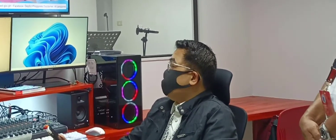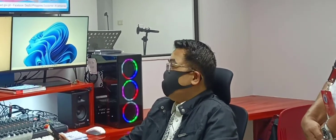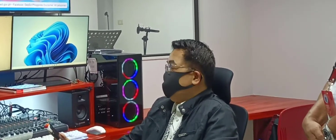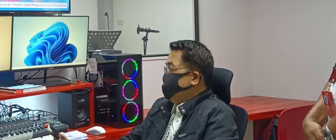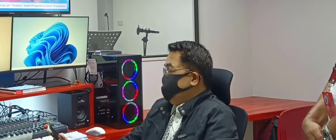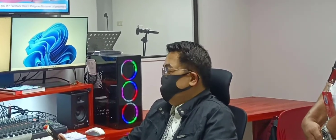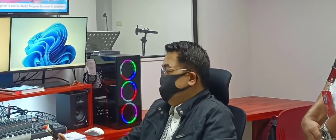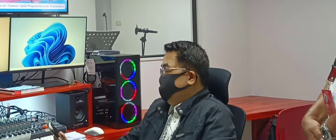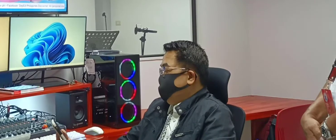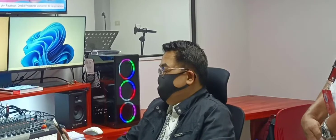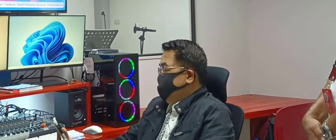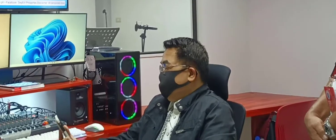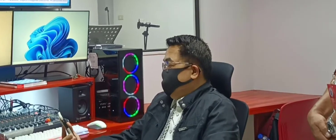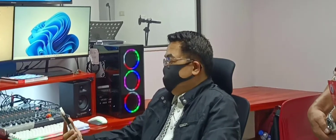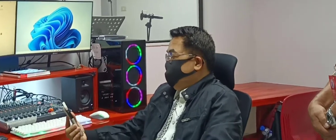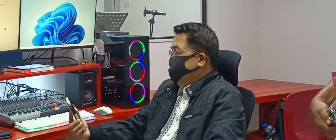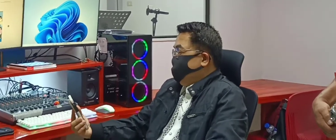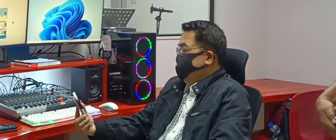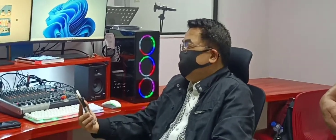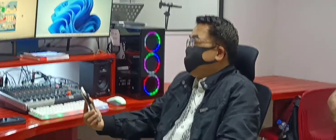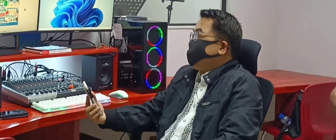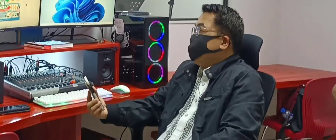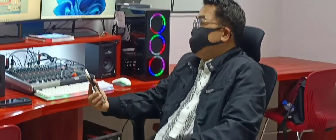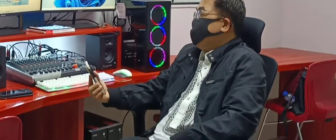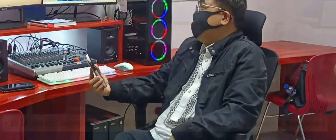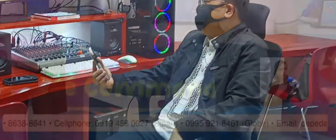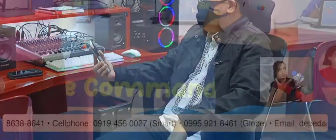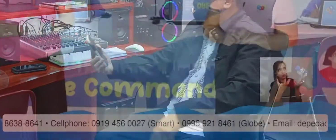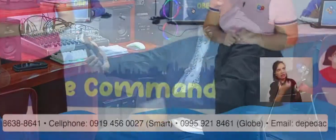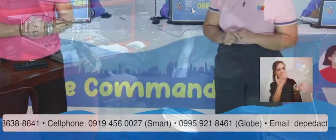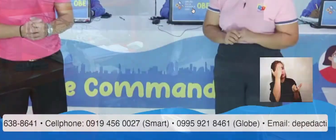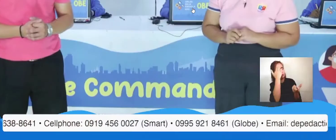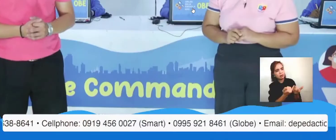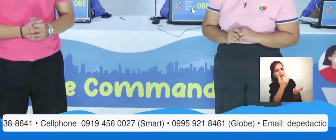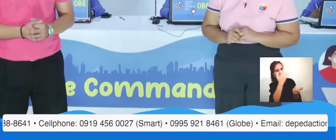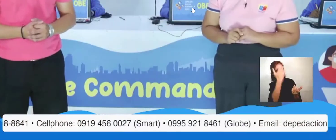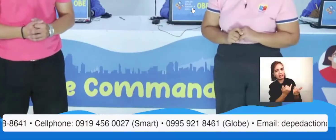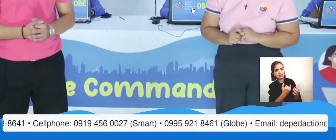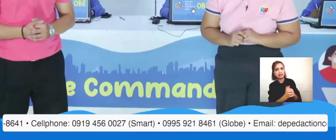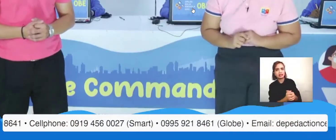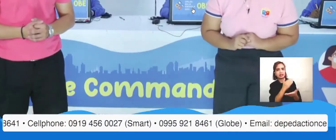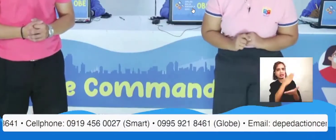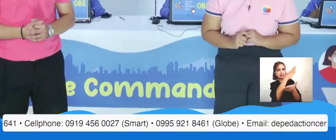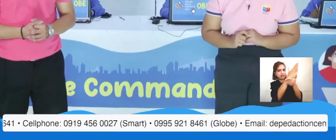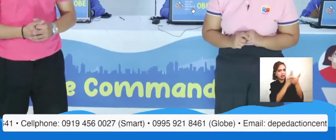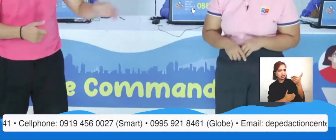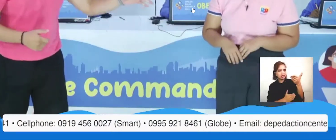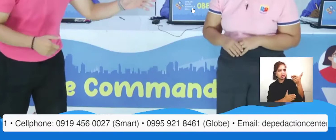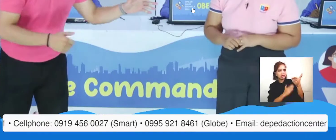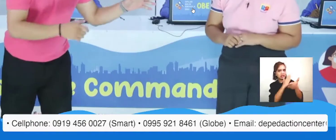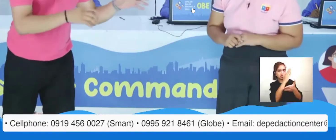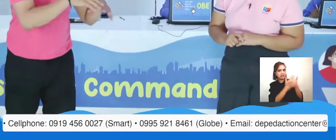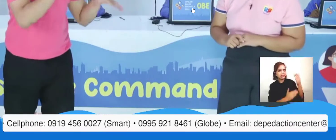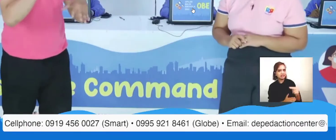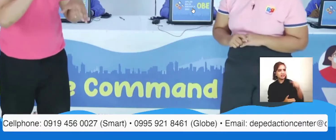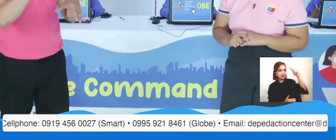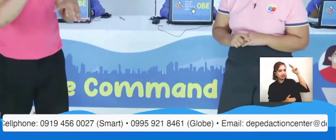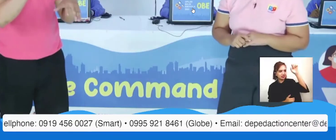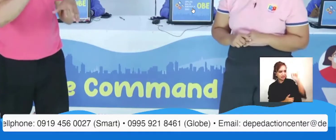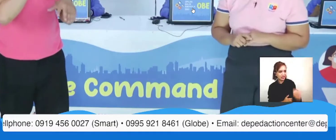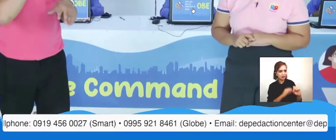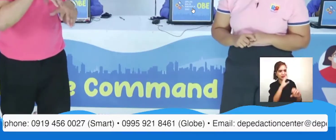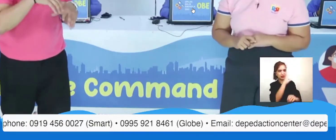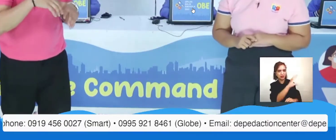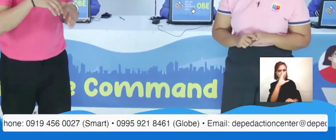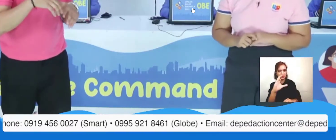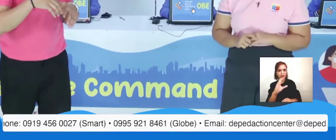gusto kong malaman, bakit nahati pa sa dalawa ang Caloocan? North at South. Ayan, ay, teka lang, magkahiwalay ba yung